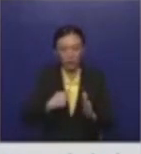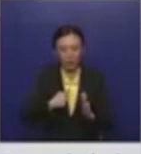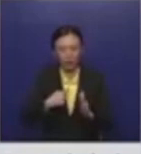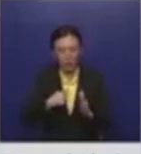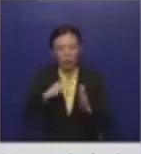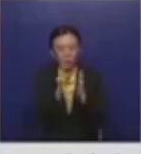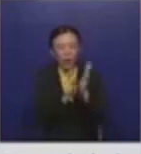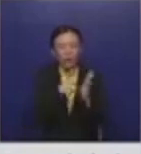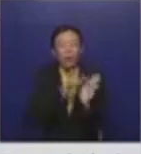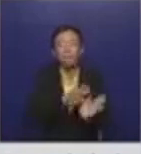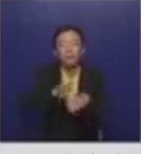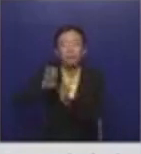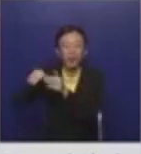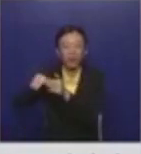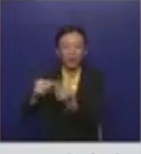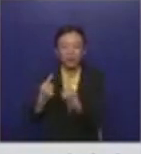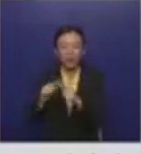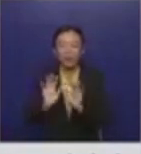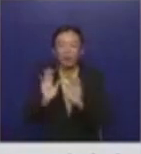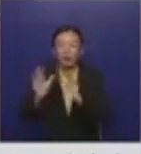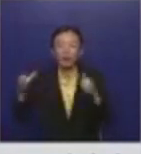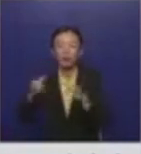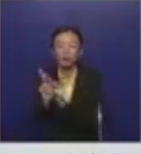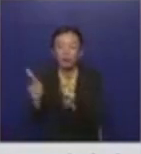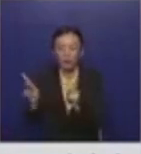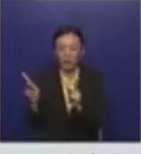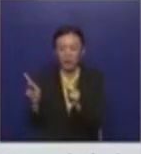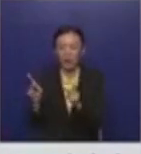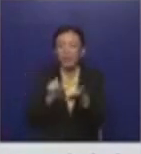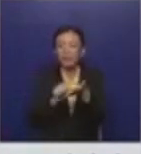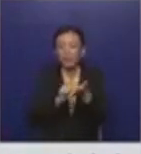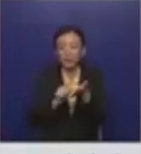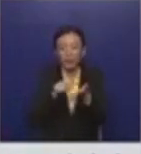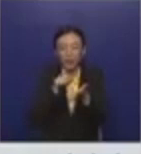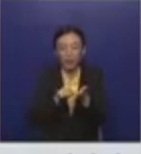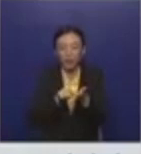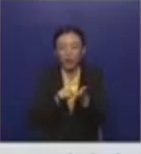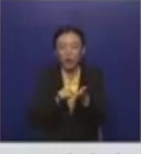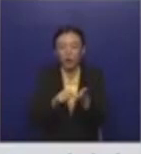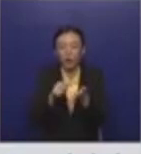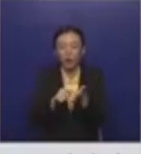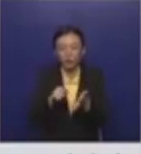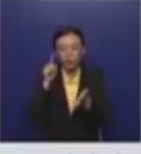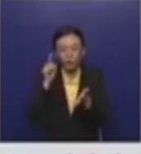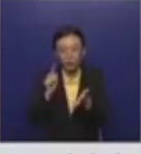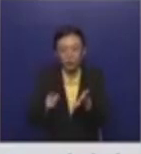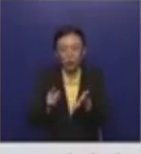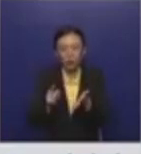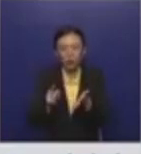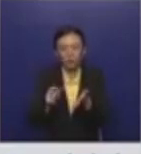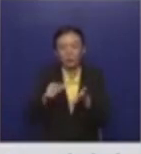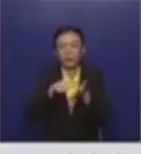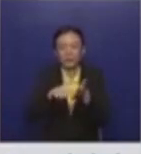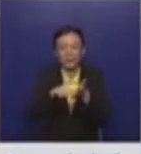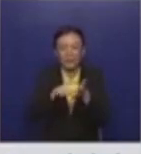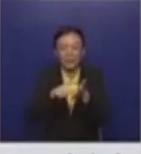ไปก่อนแต่ฝากกรรมธิการไปเขียนข้อสังเกตไว้แนบท้ายเลยนะครับว่าควรจะยกร่างเพิ่มเติมแก้ไข